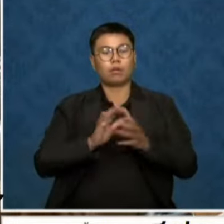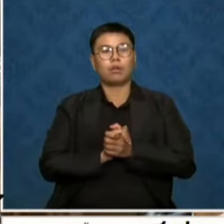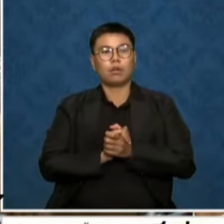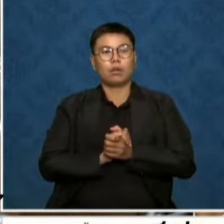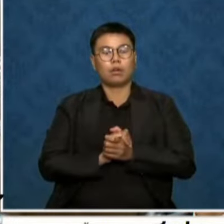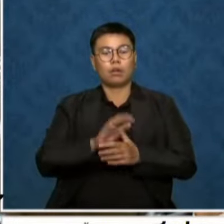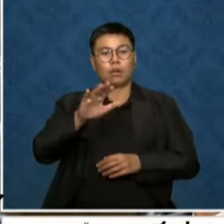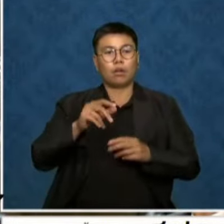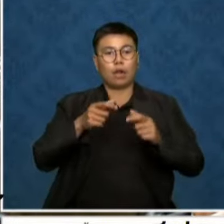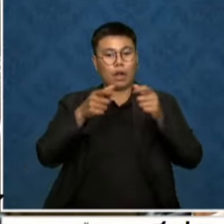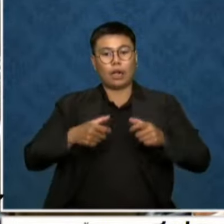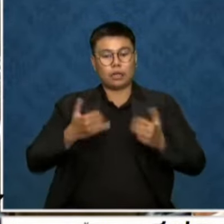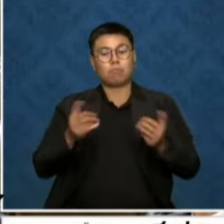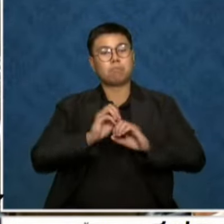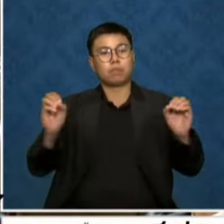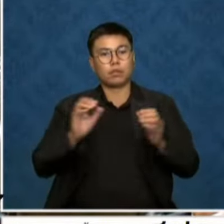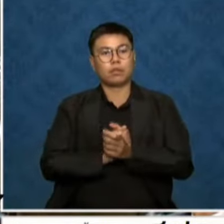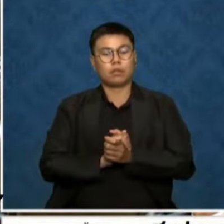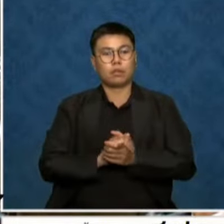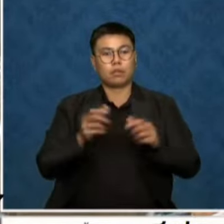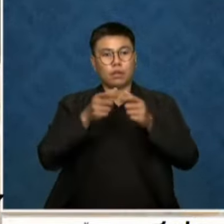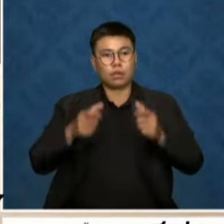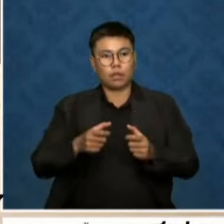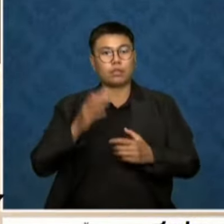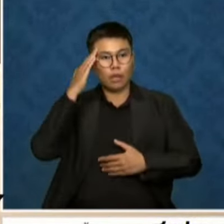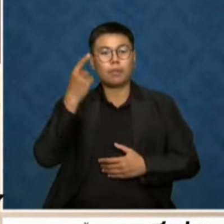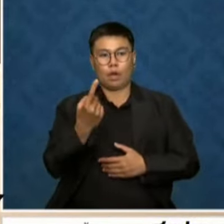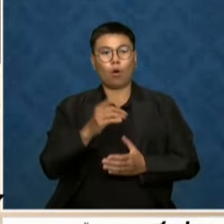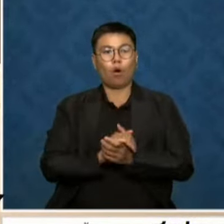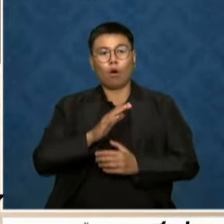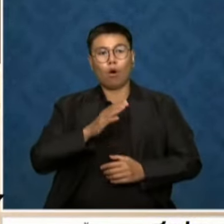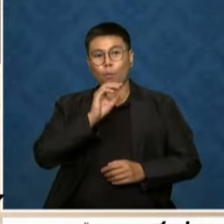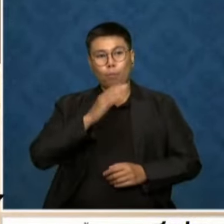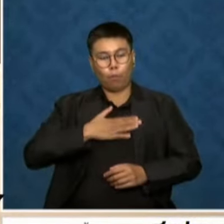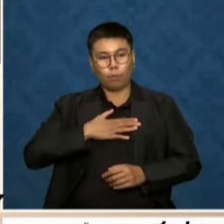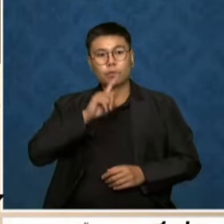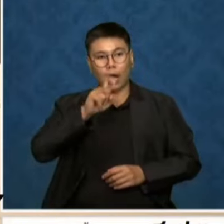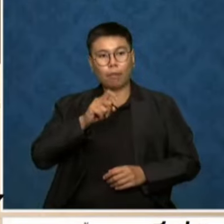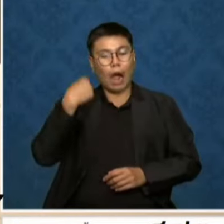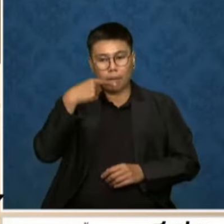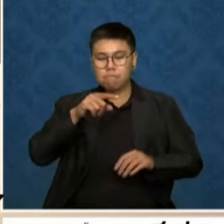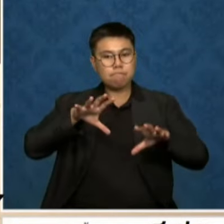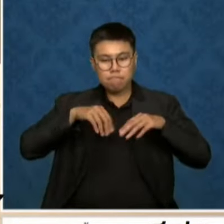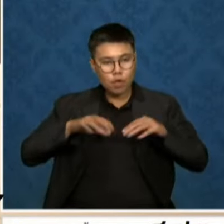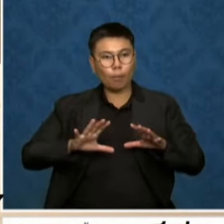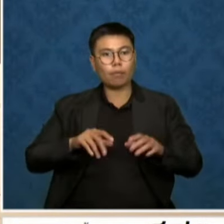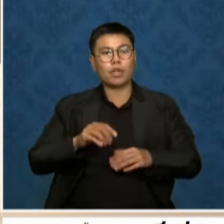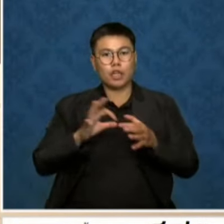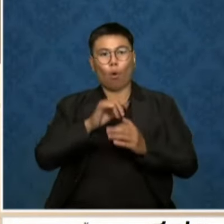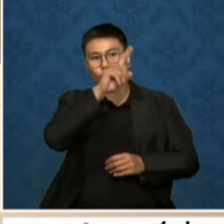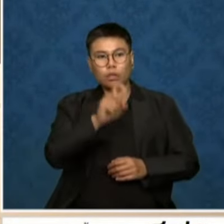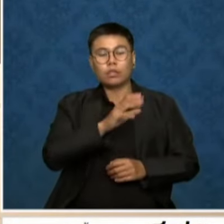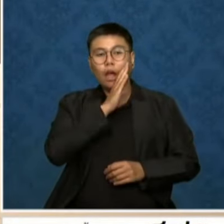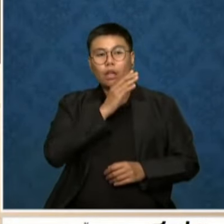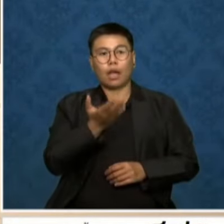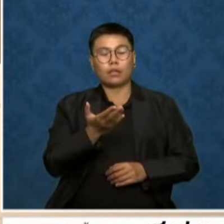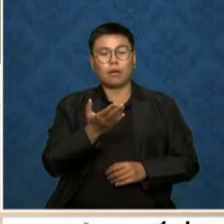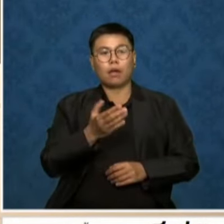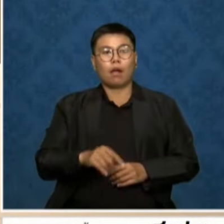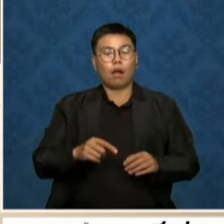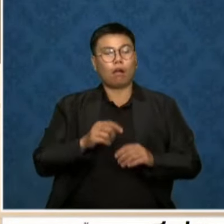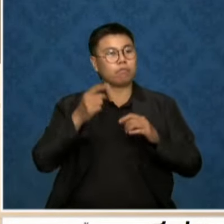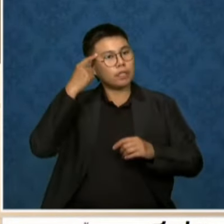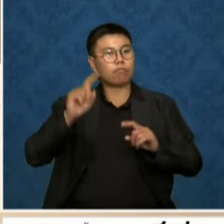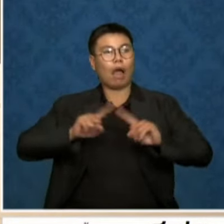ครับ ด้วยข้อสังเกตก ็รายงานนี้ไม่มีครับ นี่ครับ คือรายงานนี้รับทราบอย่างเดียวผมถามว่ามีผู้ใดไม่เห็นด้วยกับข้อสังเกตไหมถ้าท่านไม่เห็นด้วยท่านลุกขึ้นม